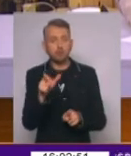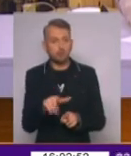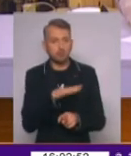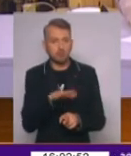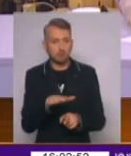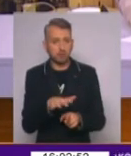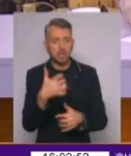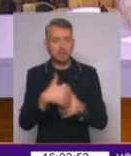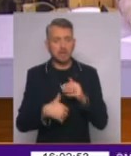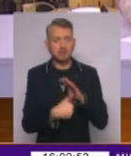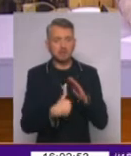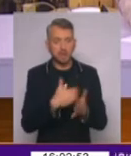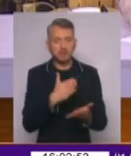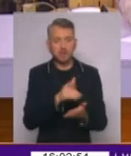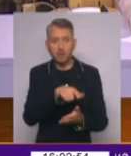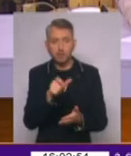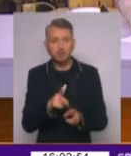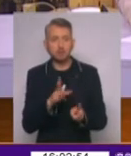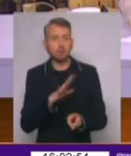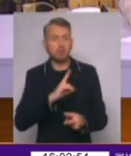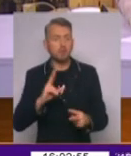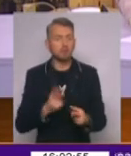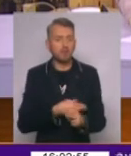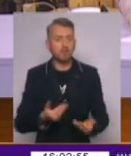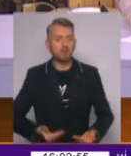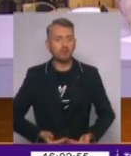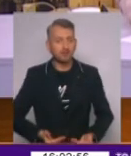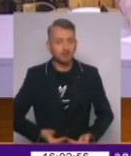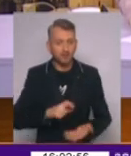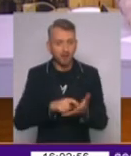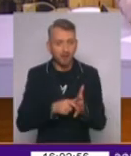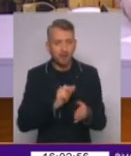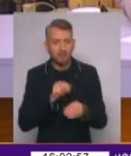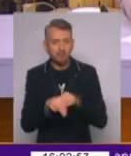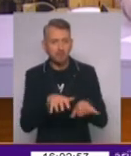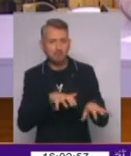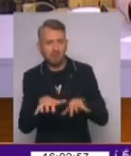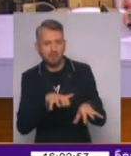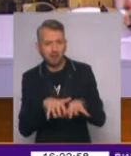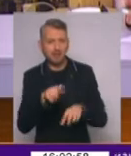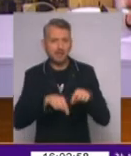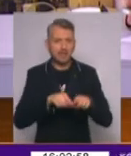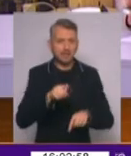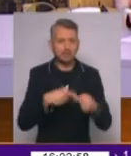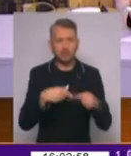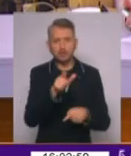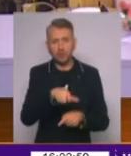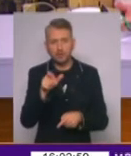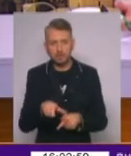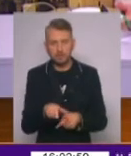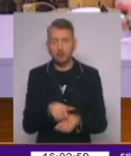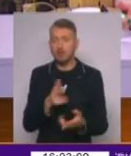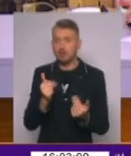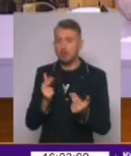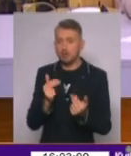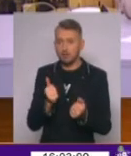бо серед безхатченків є люди, які були позбавлені житла через махінації рідних, інших осіб. Абсолютно. І це